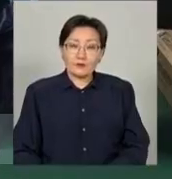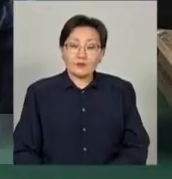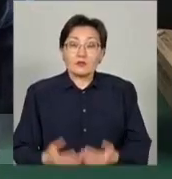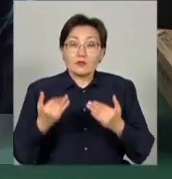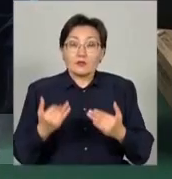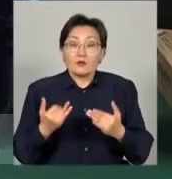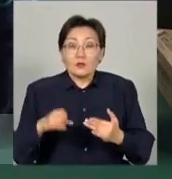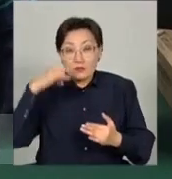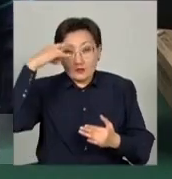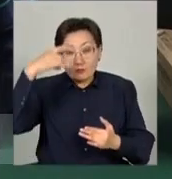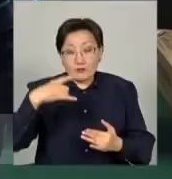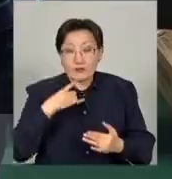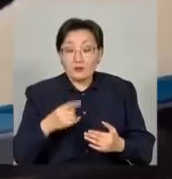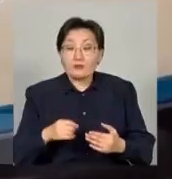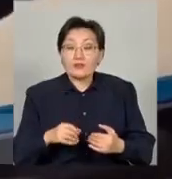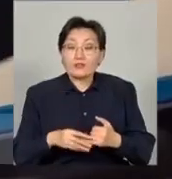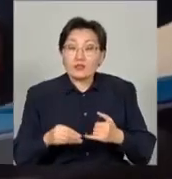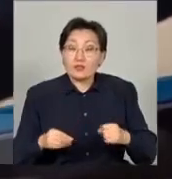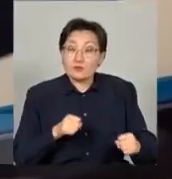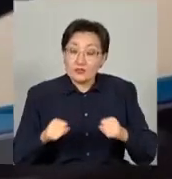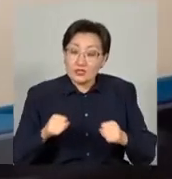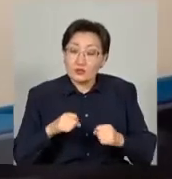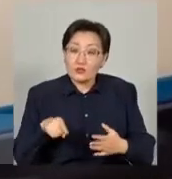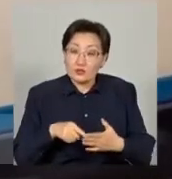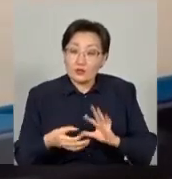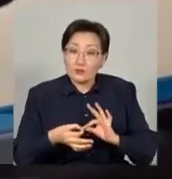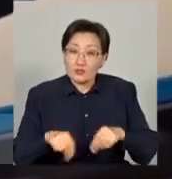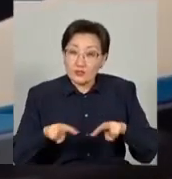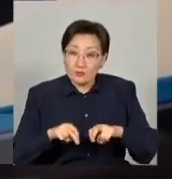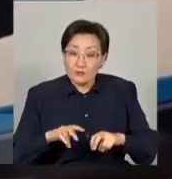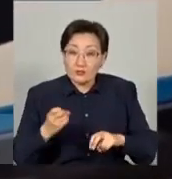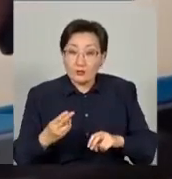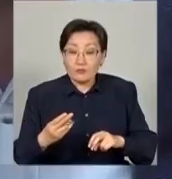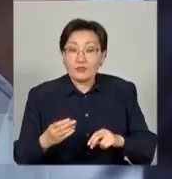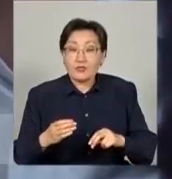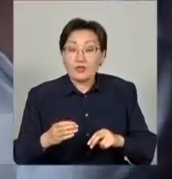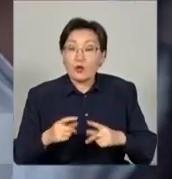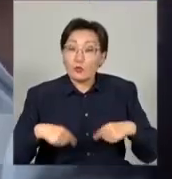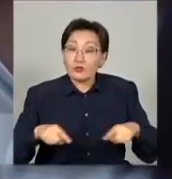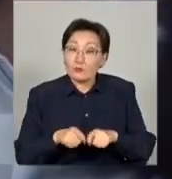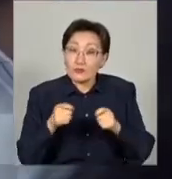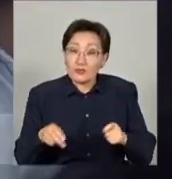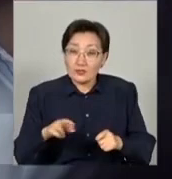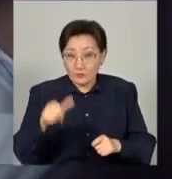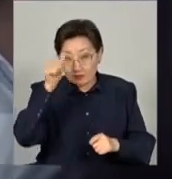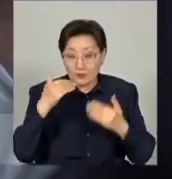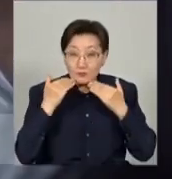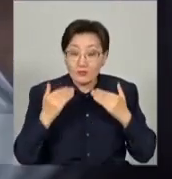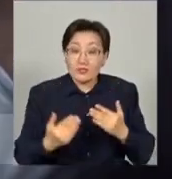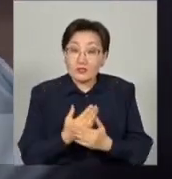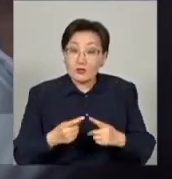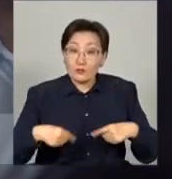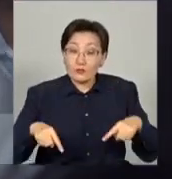Енді елімізде сейсмологиялық сұрақтарды егжей-тегжейлі зерттейтін ұлттық орталық құрылмақ. Шамамен қаңтар айының аяғында ашылады деген жаңа ұйым